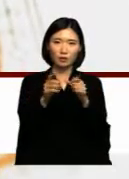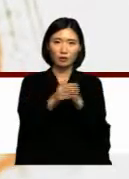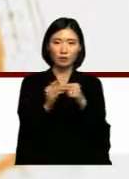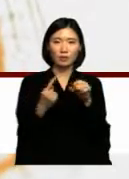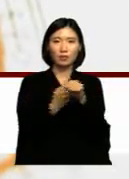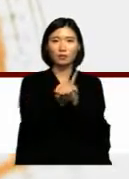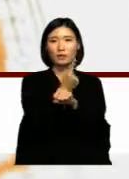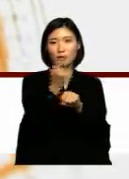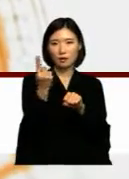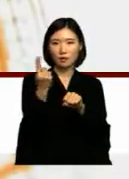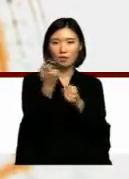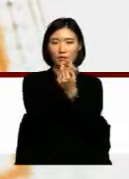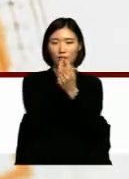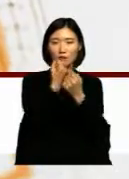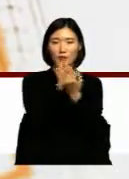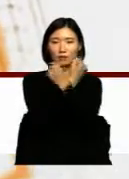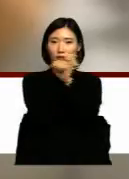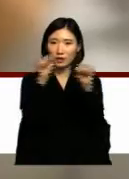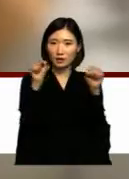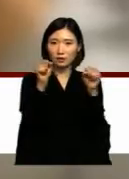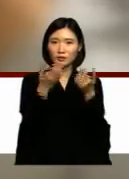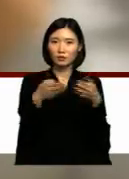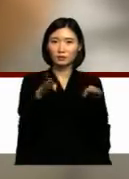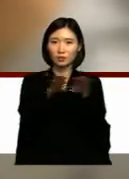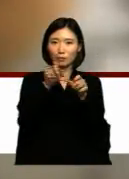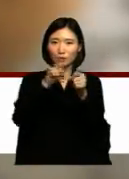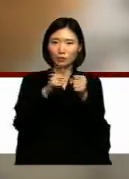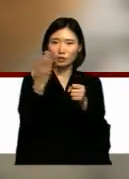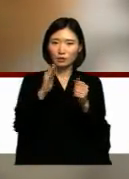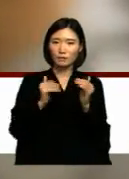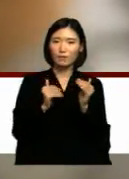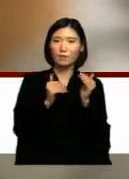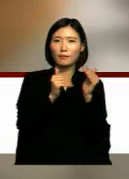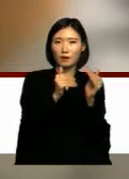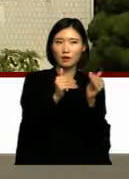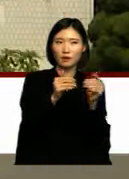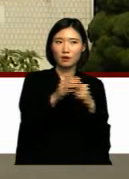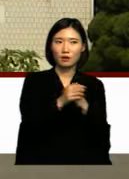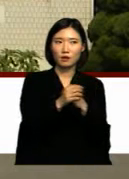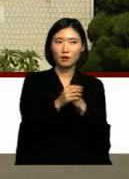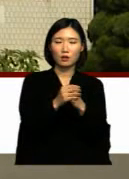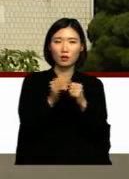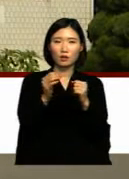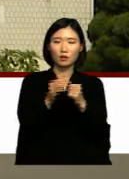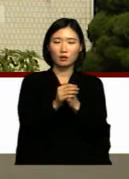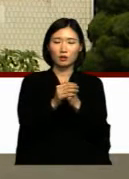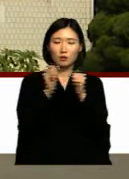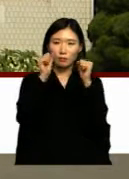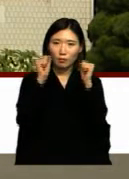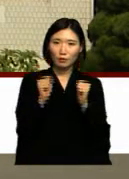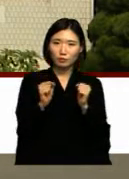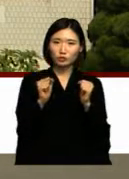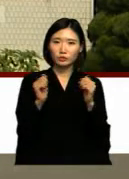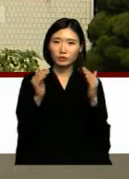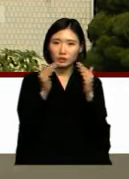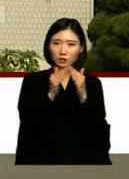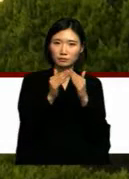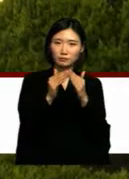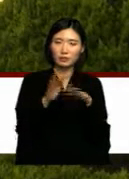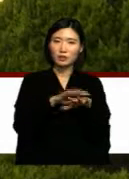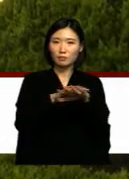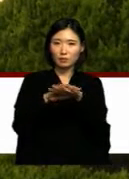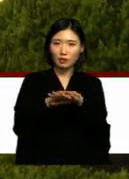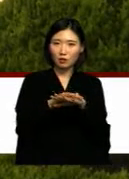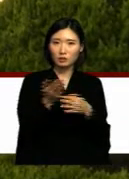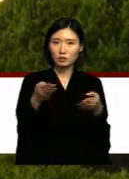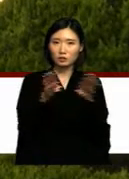탈시설을 최종의 목표로 하고 있겠지만, 그 가는 과정에 그래도 거주시설이라는 인프라가 필요한 거예요. 그런데